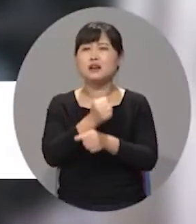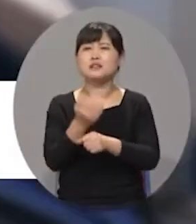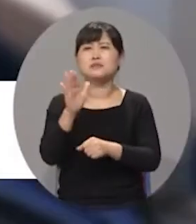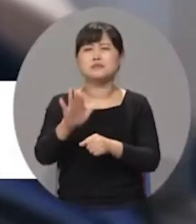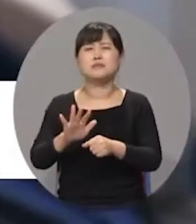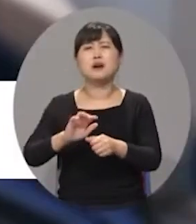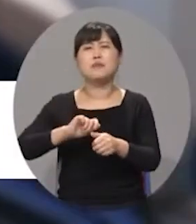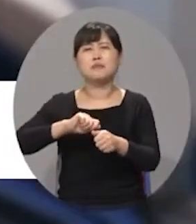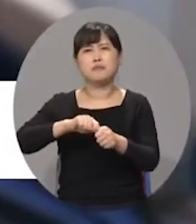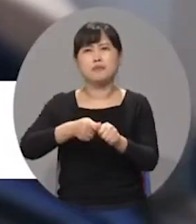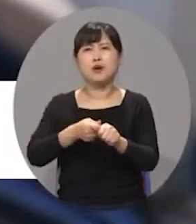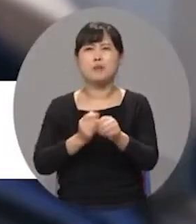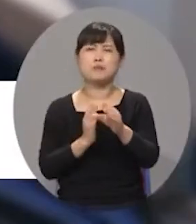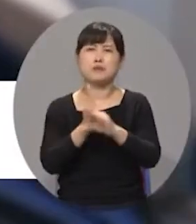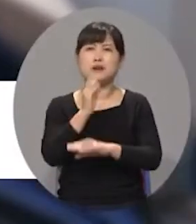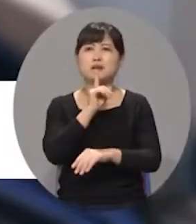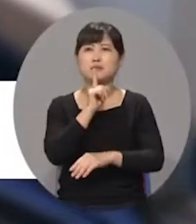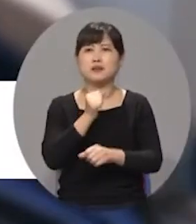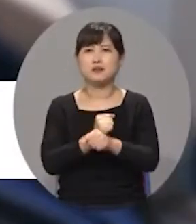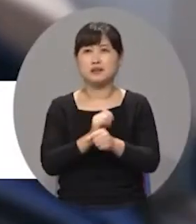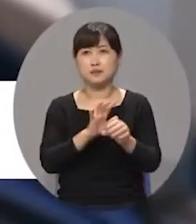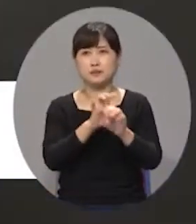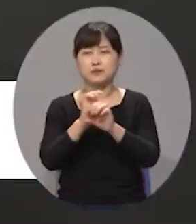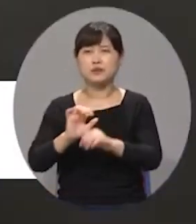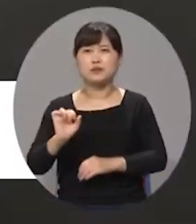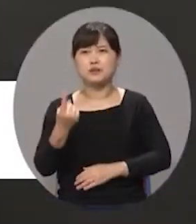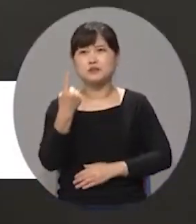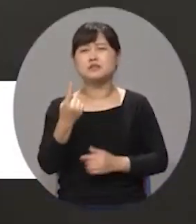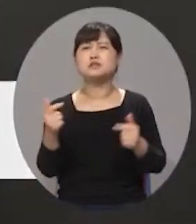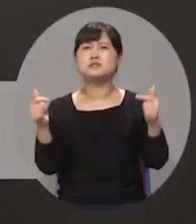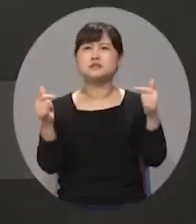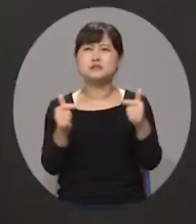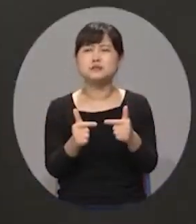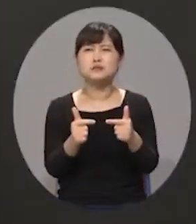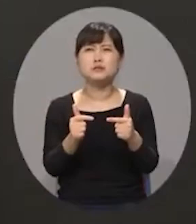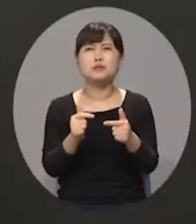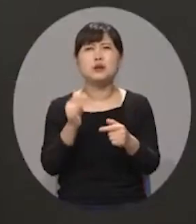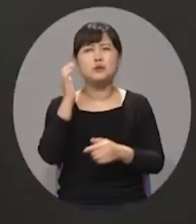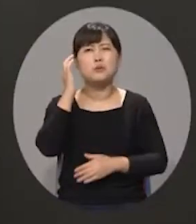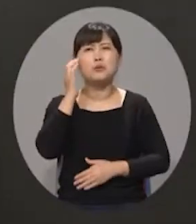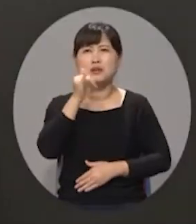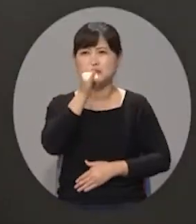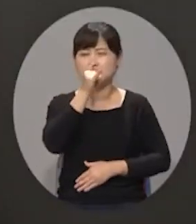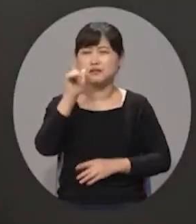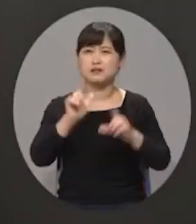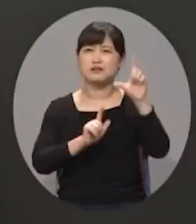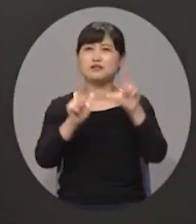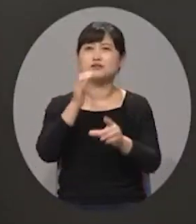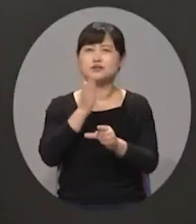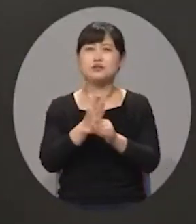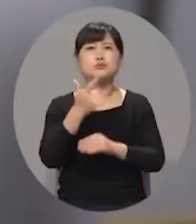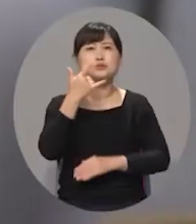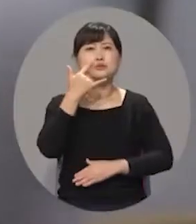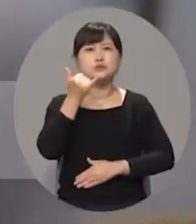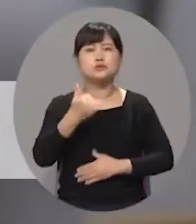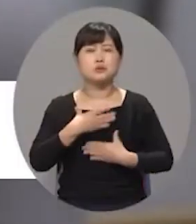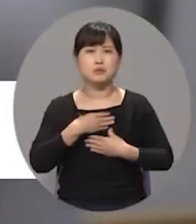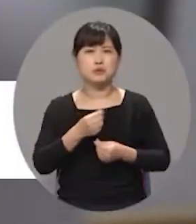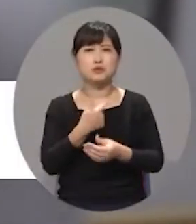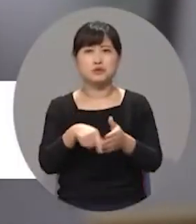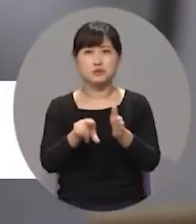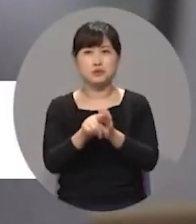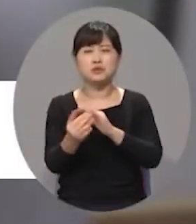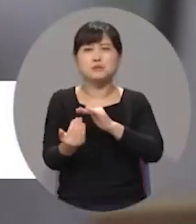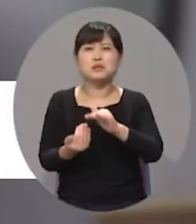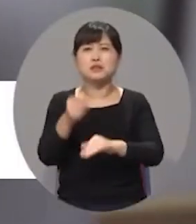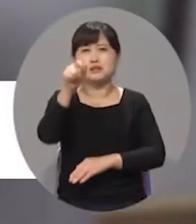과도하다고 말합니다. 코로나19 확산 등으로 치료가 일정대로 진행되지 못하고 있는 상황에서 학부모들의 편의를 위해 미리